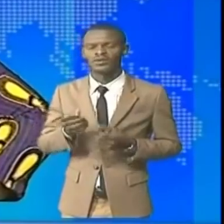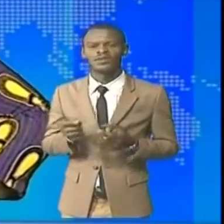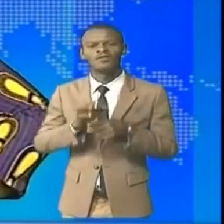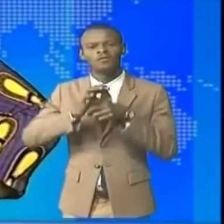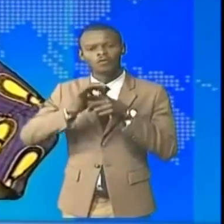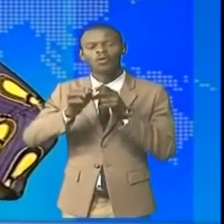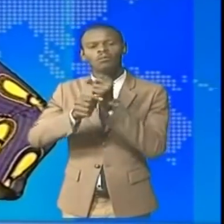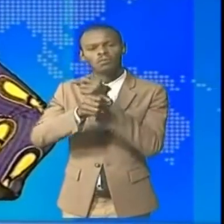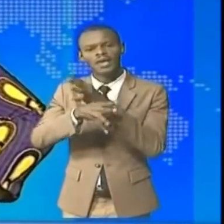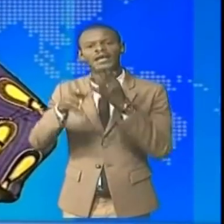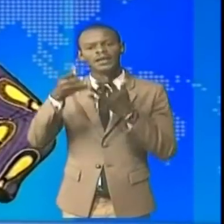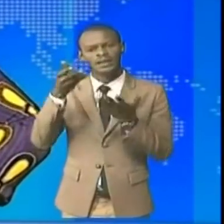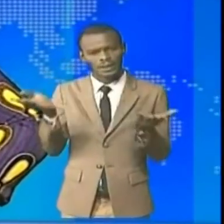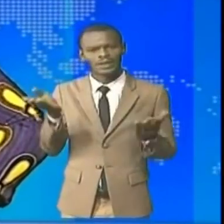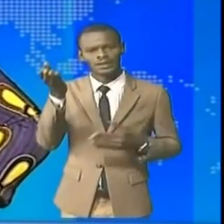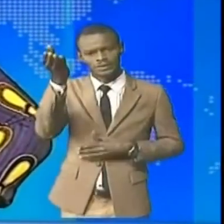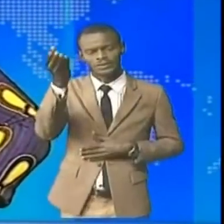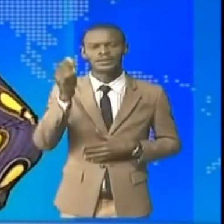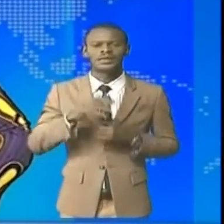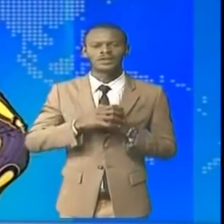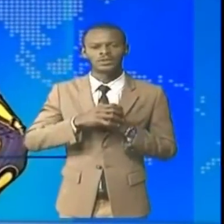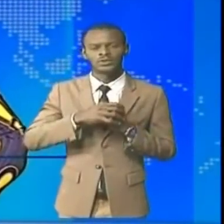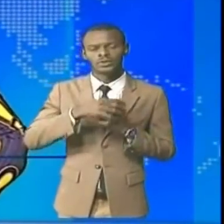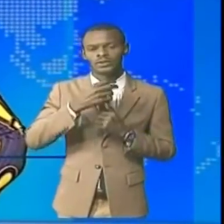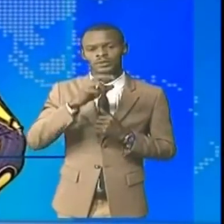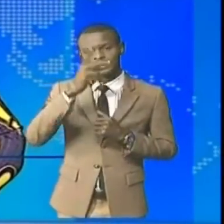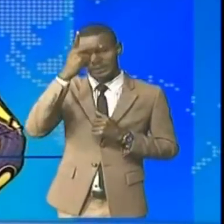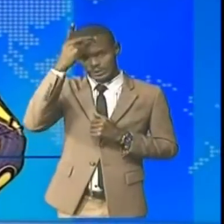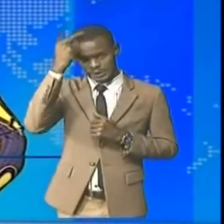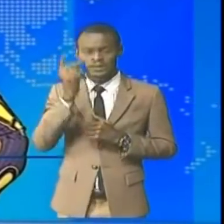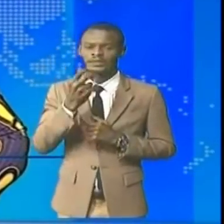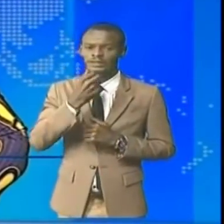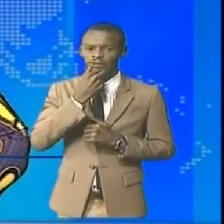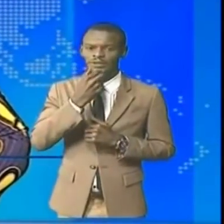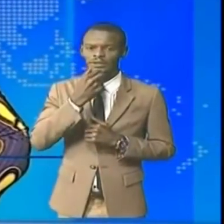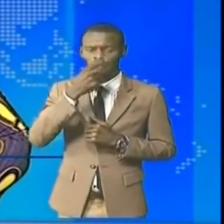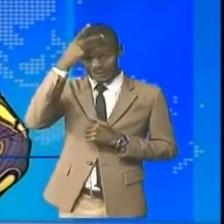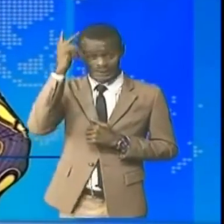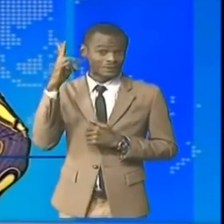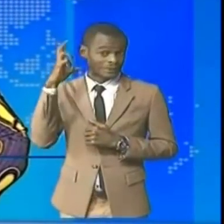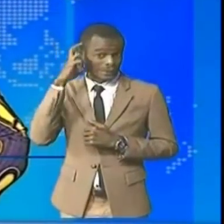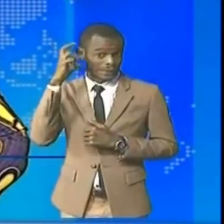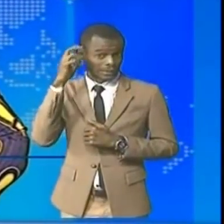formation des sages-femmes est organisée au Kasaï Central. Suivez.